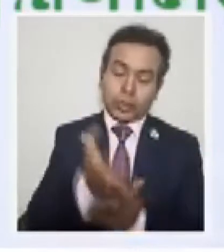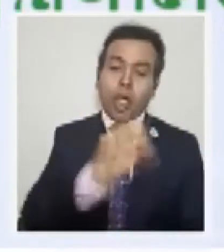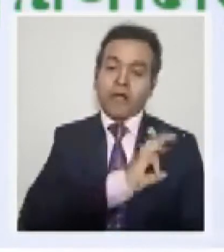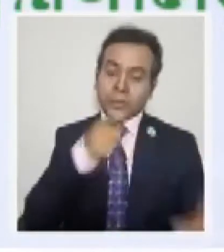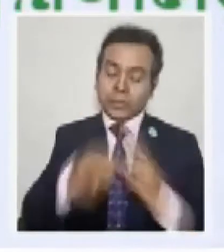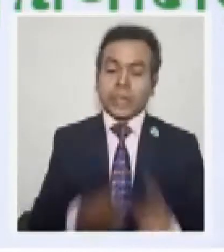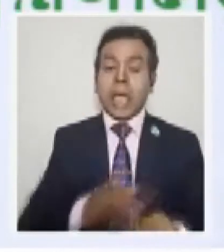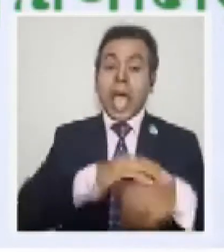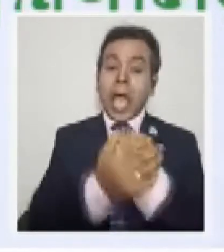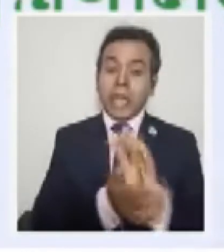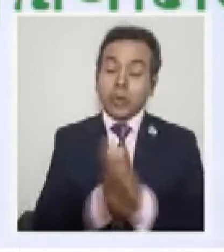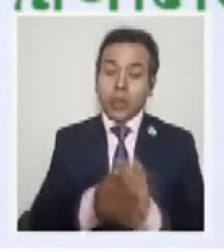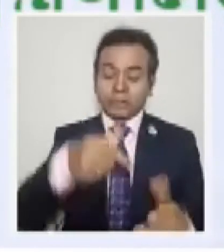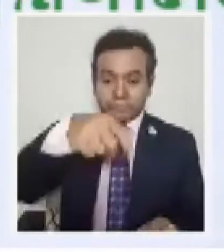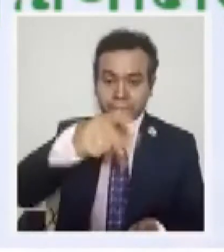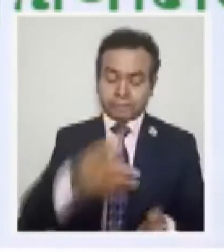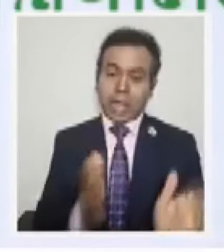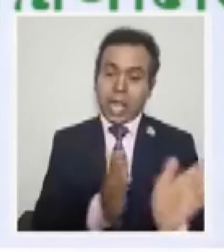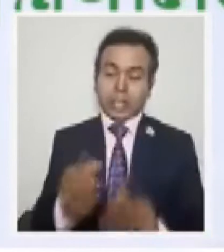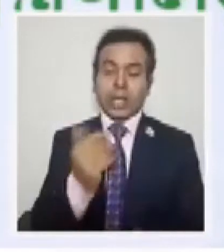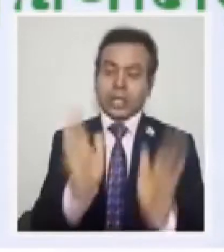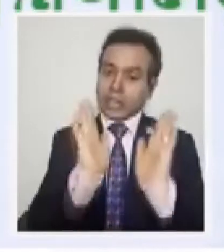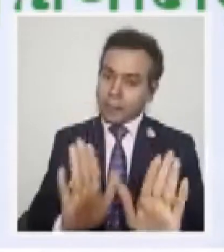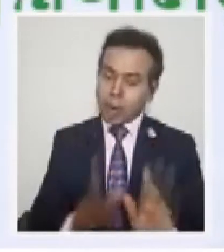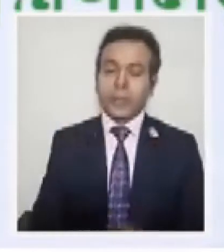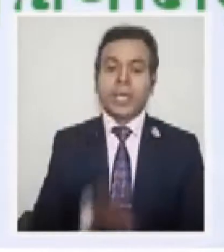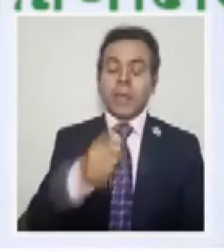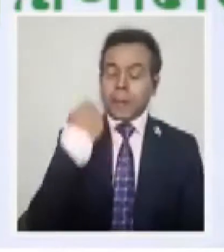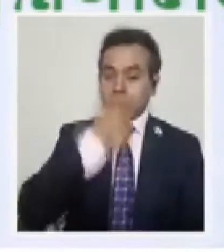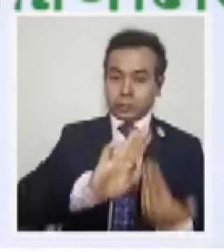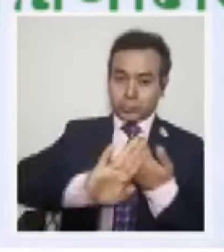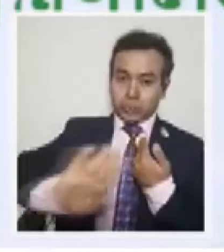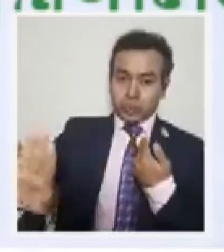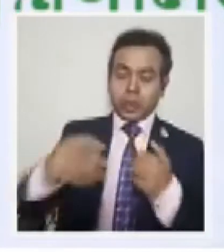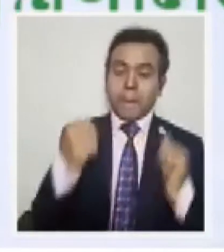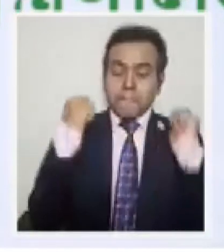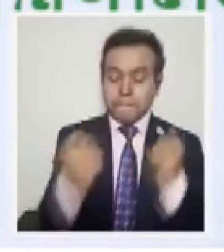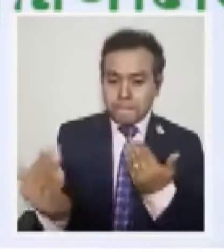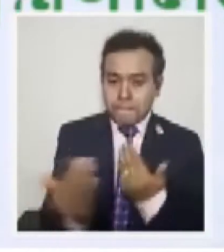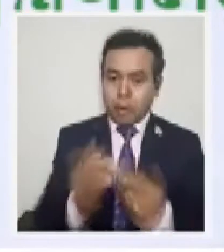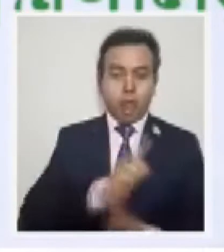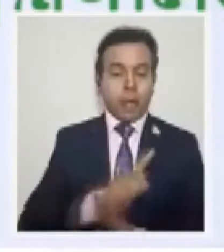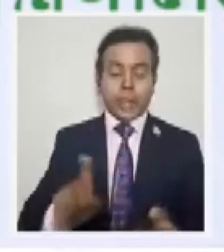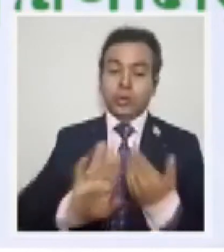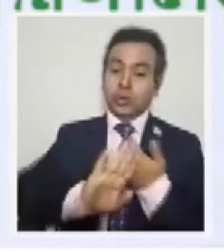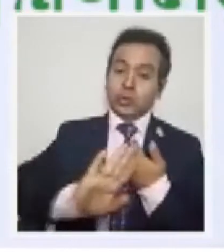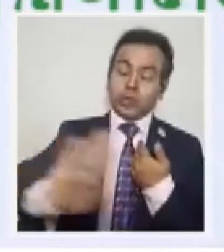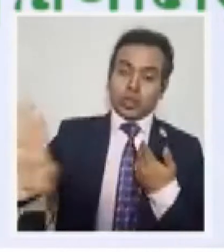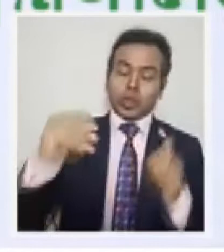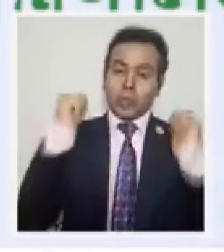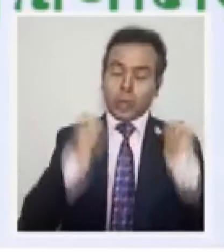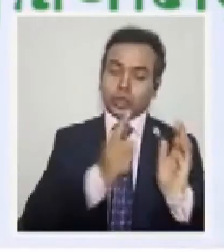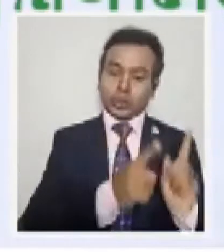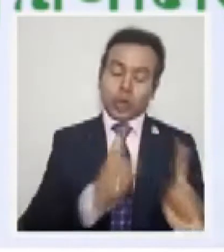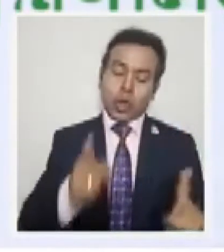সেগুলো আবশ্যিকভাবে আপনার প্রতিষ্ঠানে থাকতে হবে, যেমন হাত ধোয়ার ব্যবস্থা, দূরত্ব